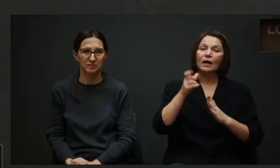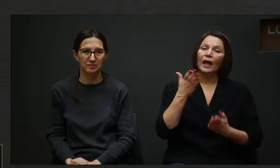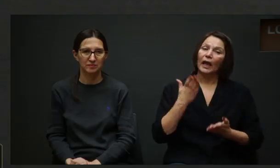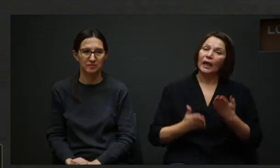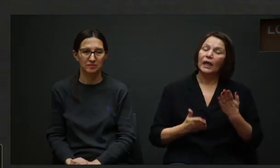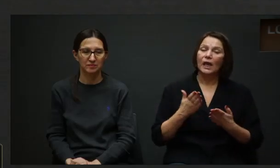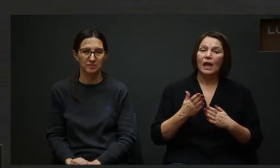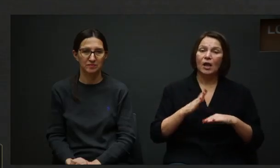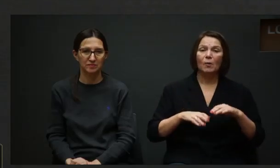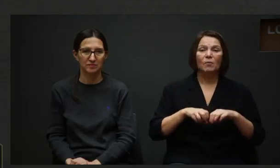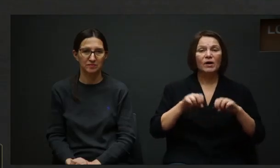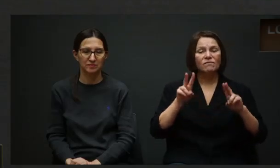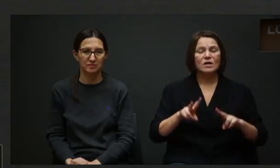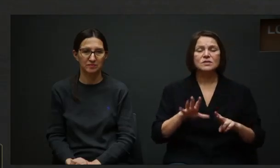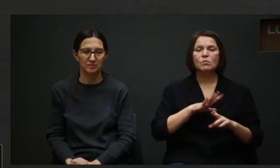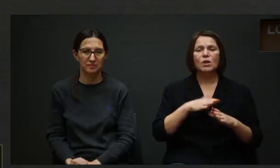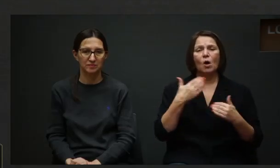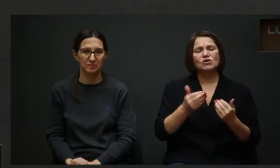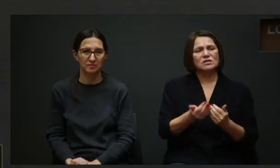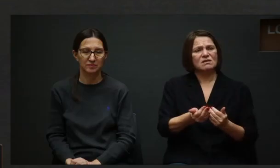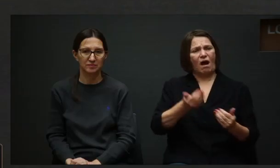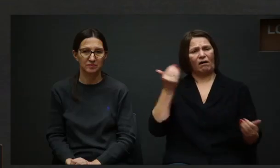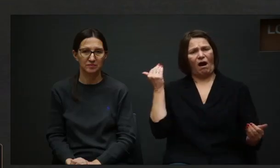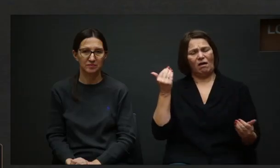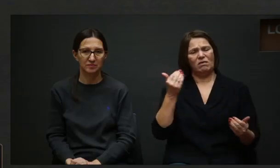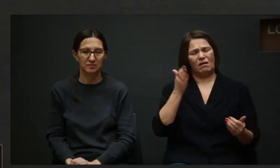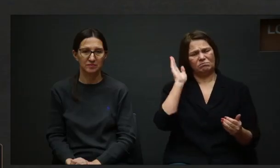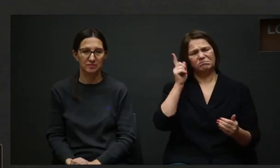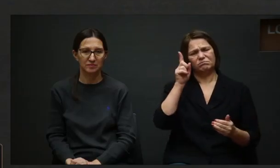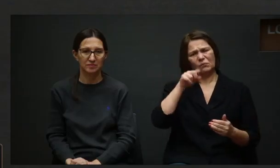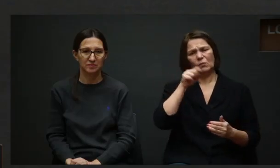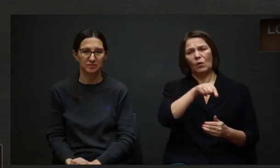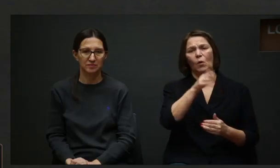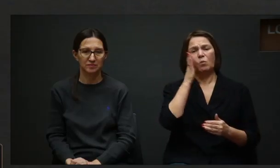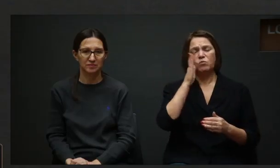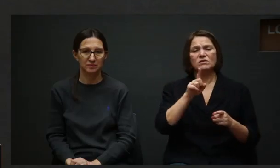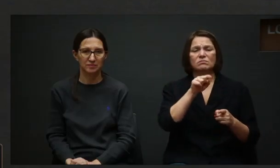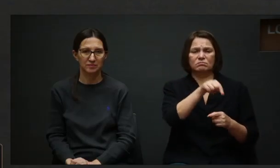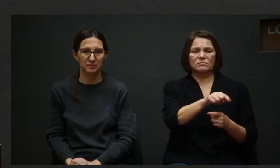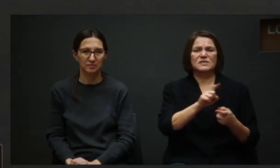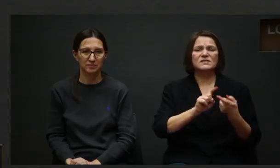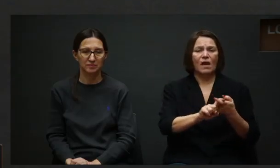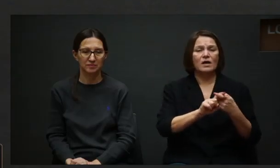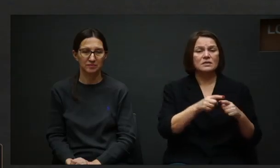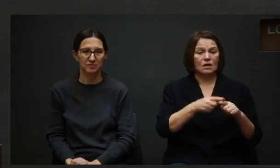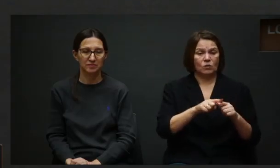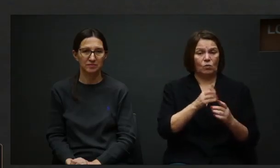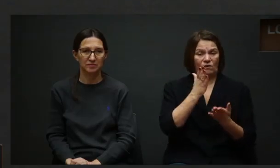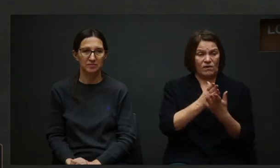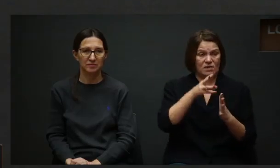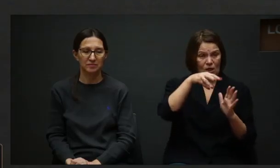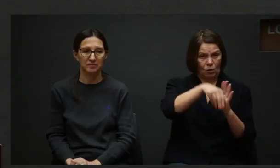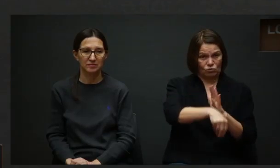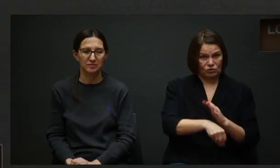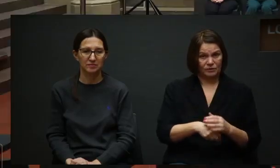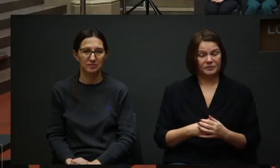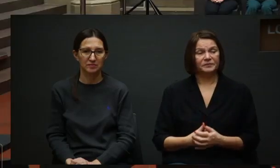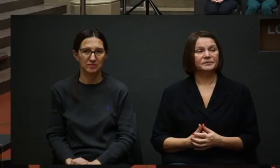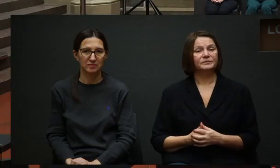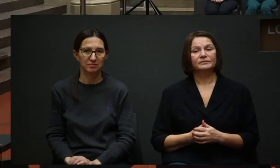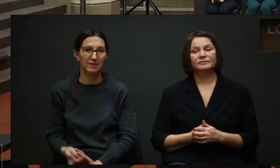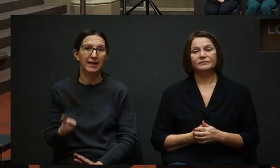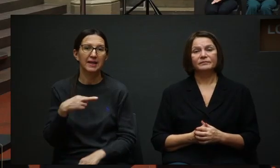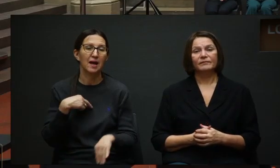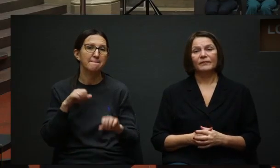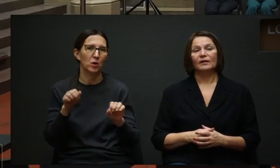как бы профессия была предопределена вот этой династией и теми связями, которые были в ней заложены? Я